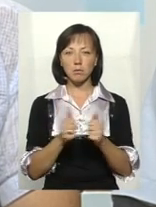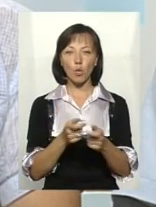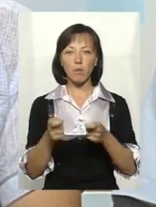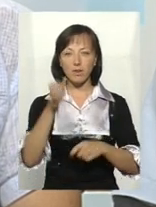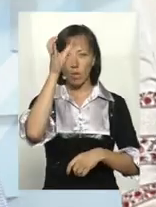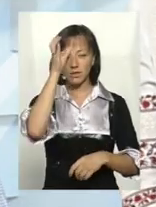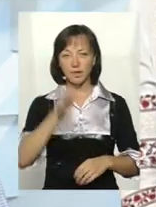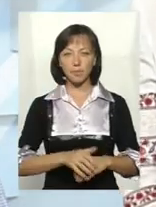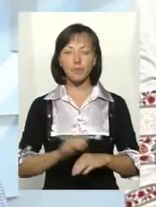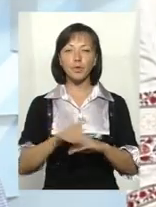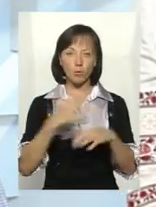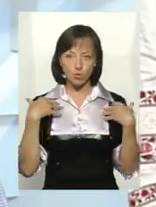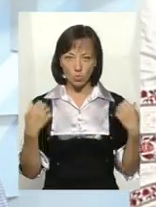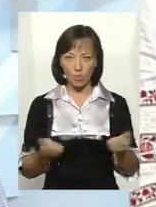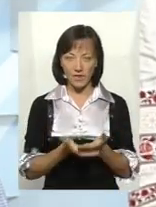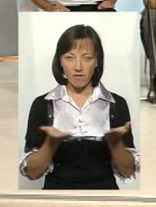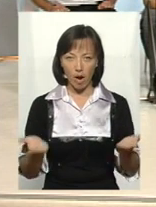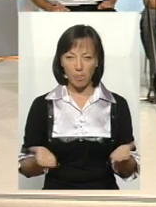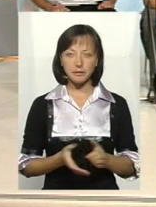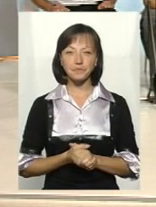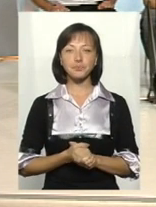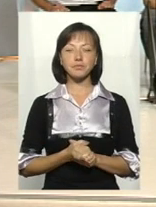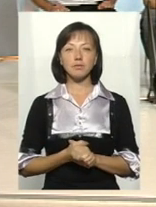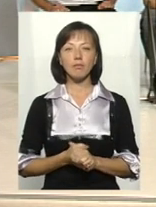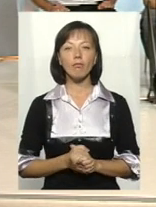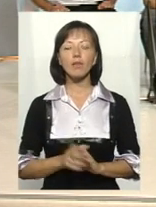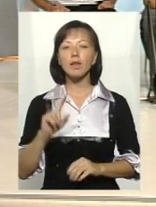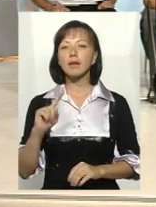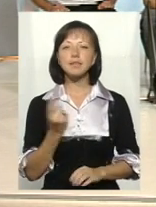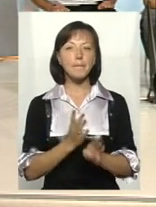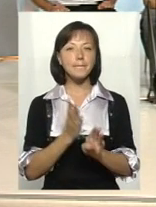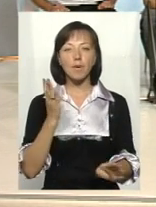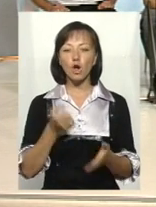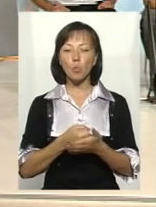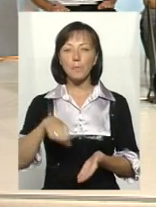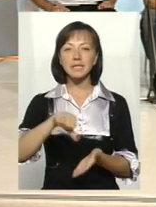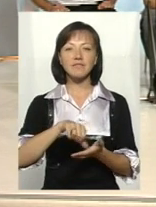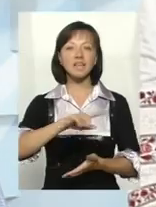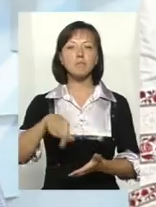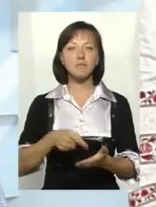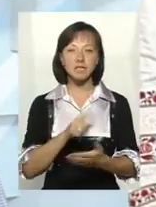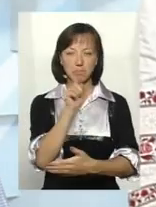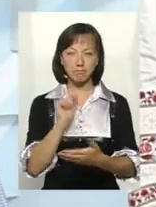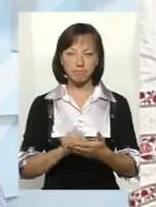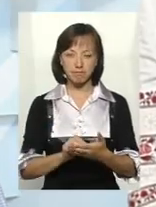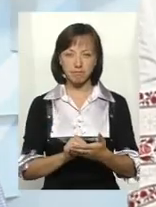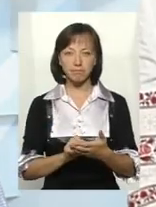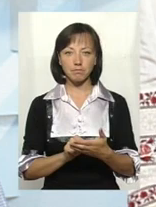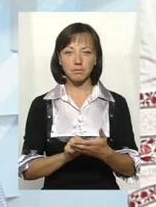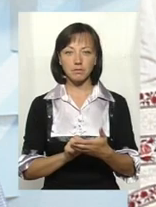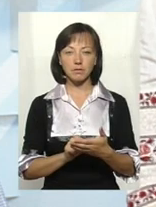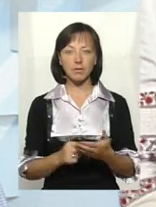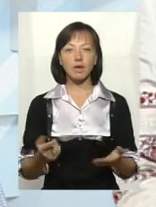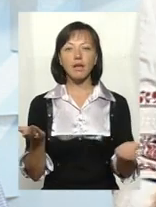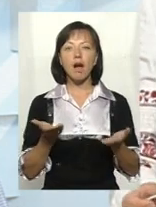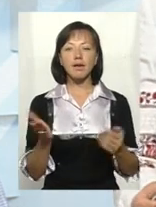управлінні освіти. Доброго здоров'я, шановні гості, вам. І насамперед до представників міста, керівництва міста, запитання.